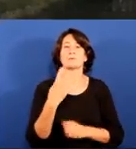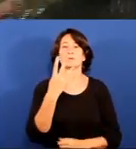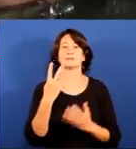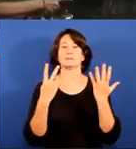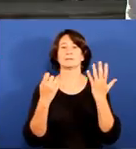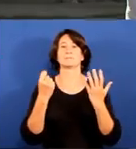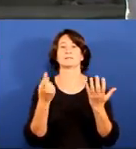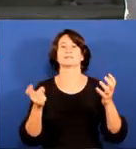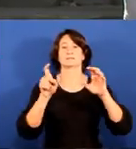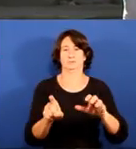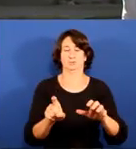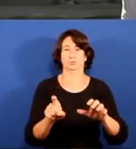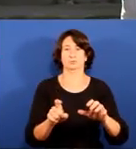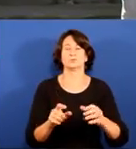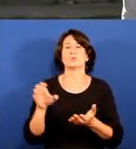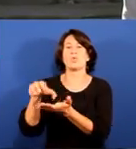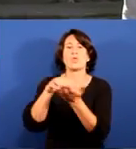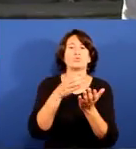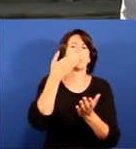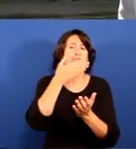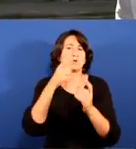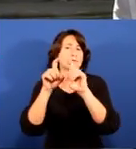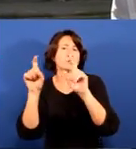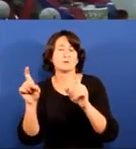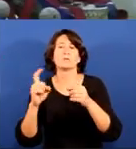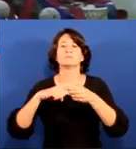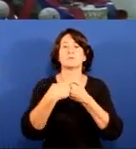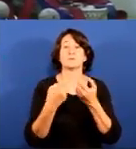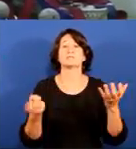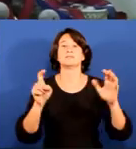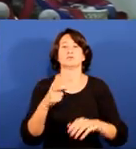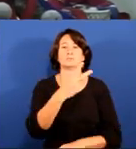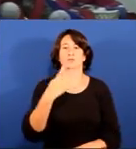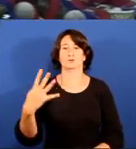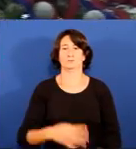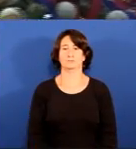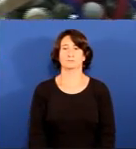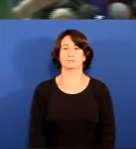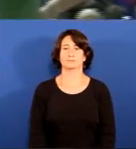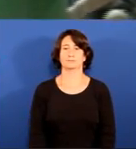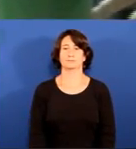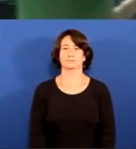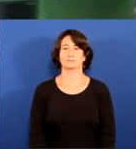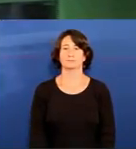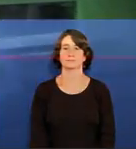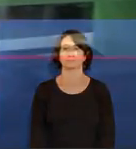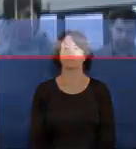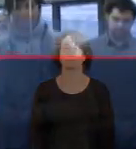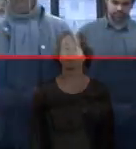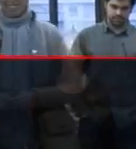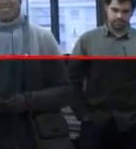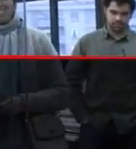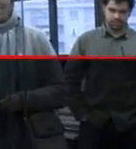ekonomikoak. Kirola eginez gure gizarteko gazteenek barneratzen dituzte txikitatik, eguneroko bizitzan eta